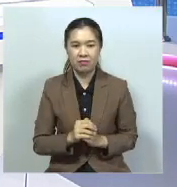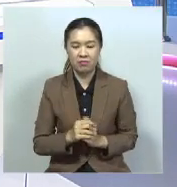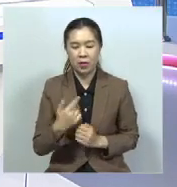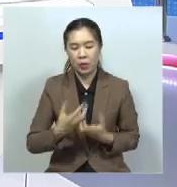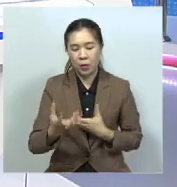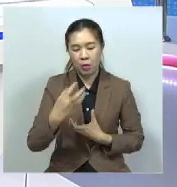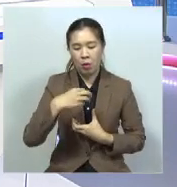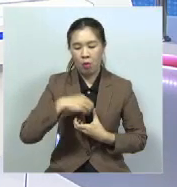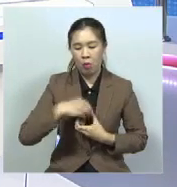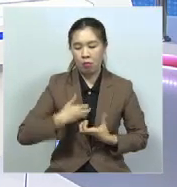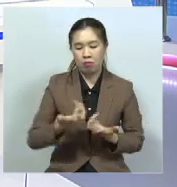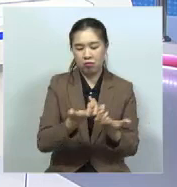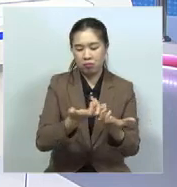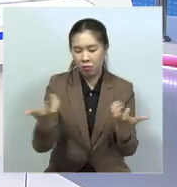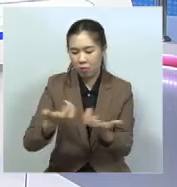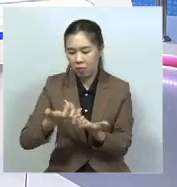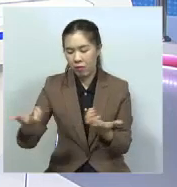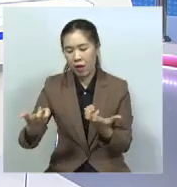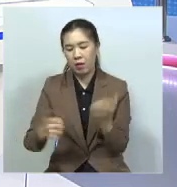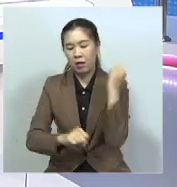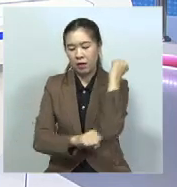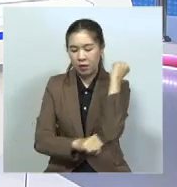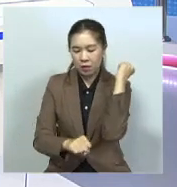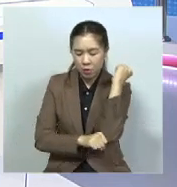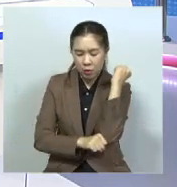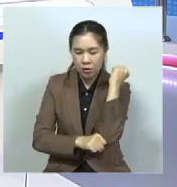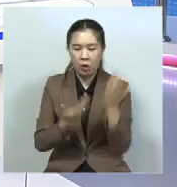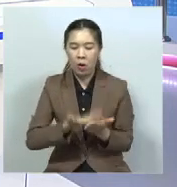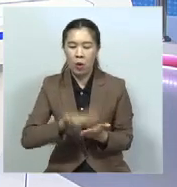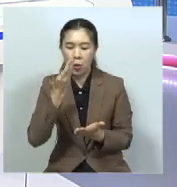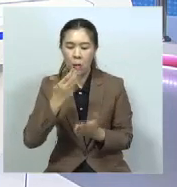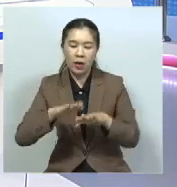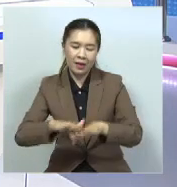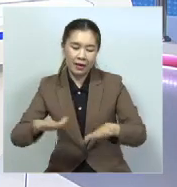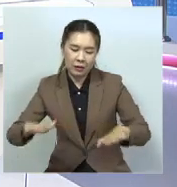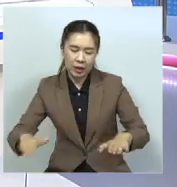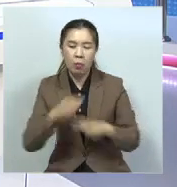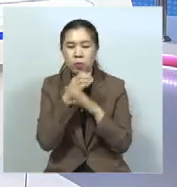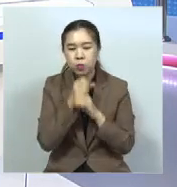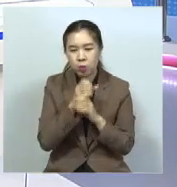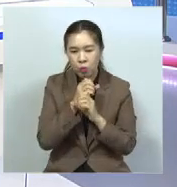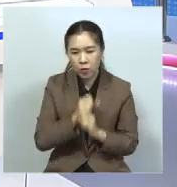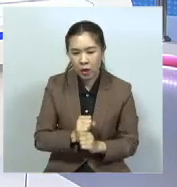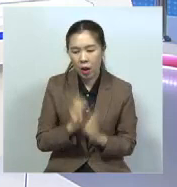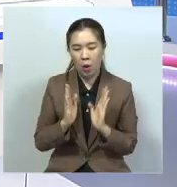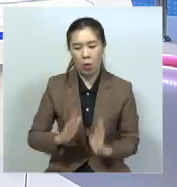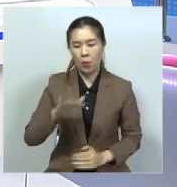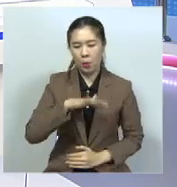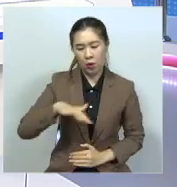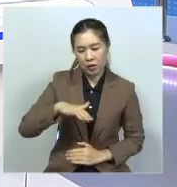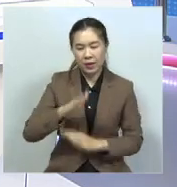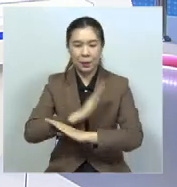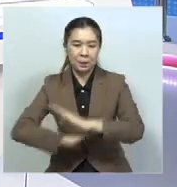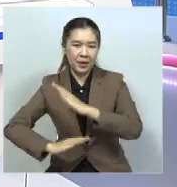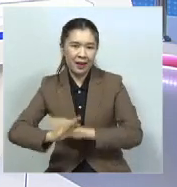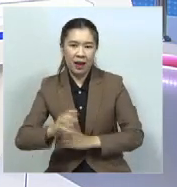ไม่ได้แบ่งแยกไม่แบ่งแยกว่าใครรวยใครจนใครจะเป็นเด็กผู้ใหญ่วัยชราหรือว่าใครจะเป็นคนปกติหรือว่าผู้พิ